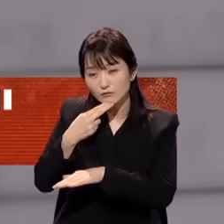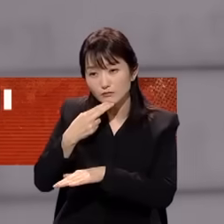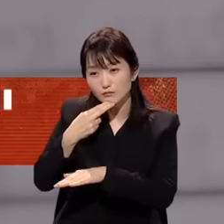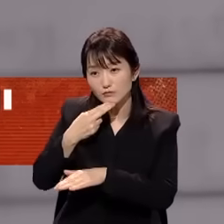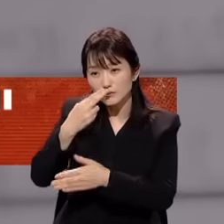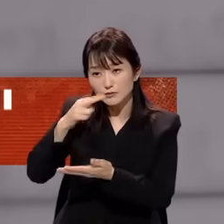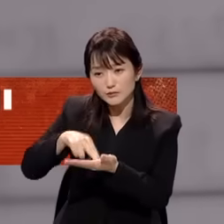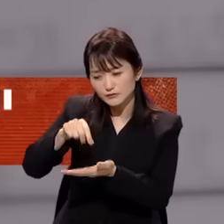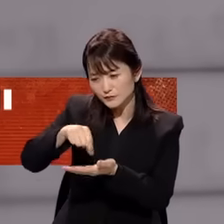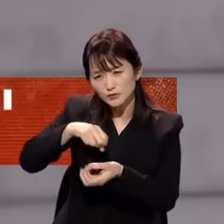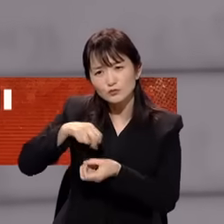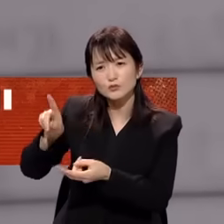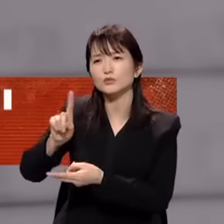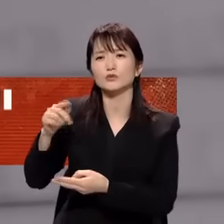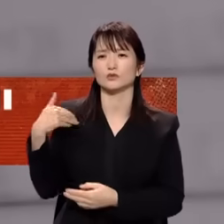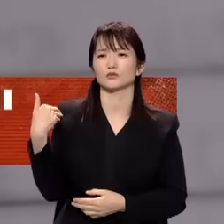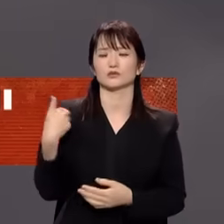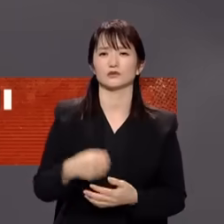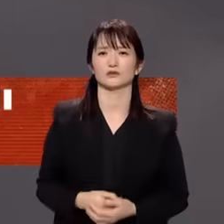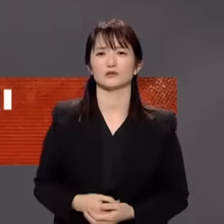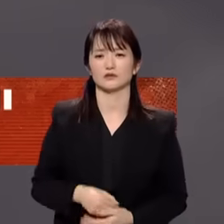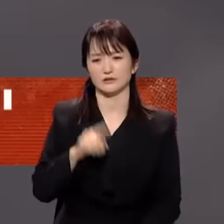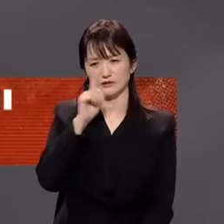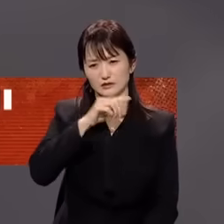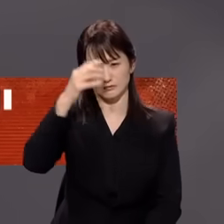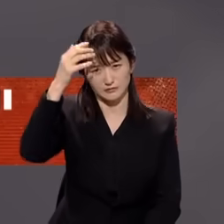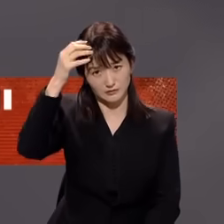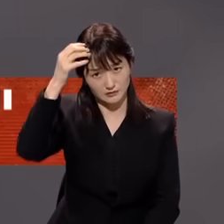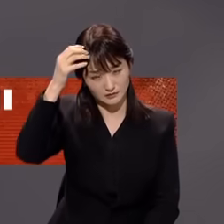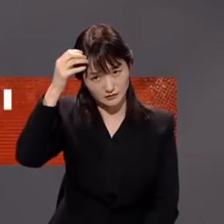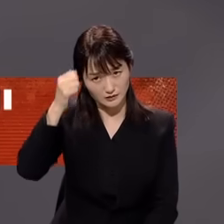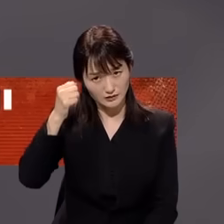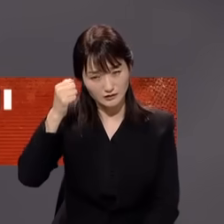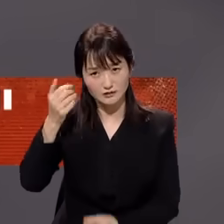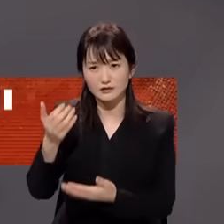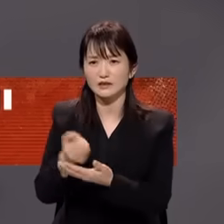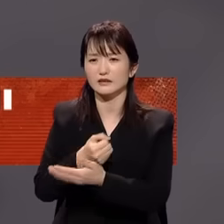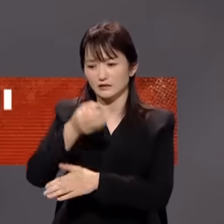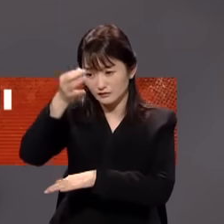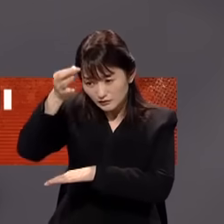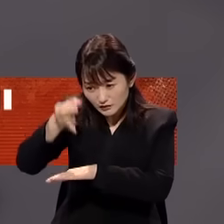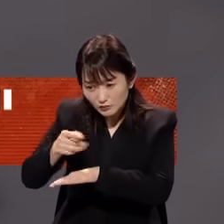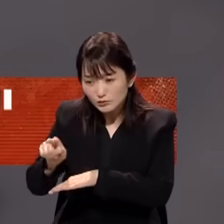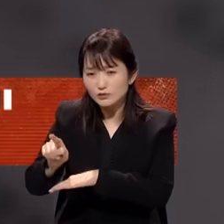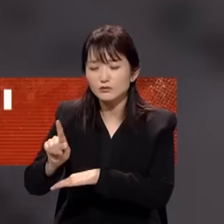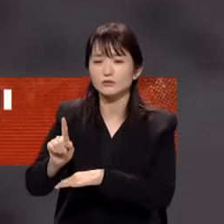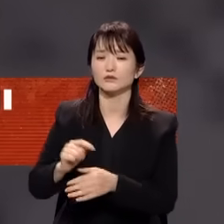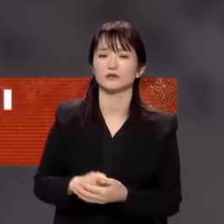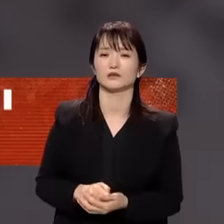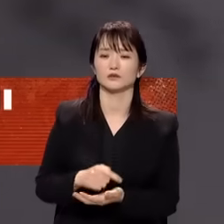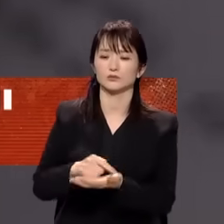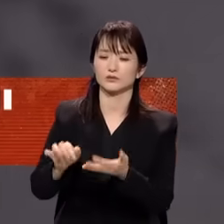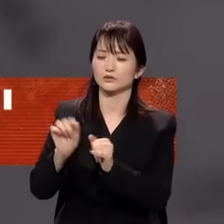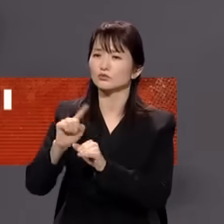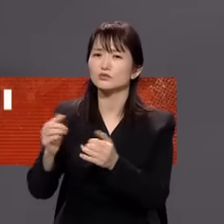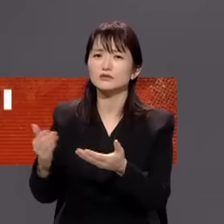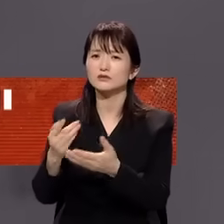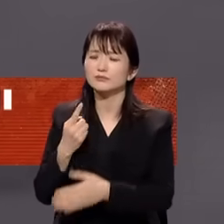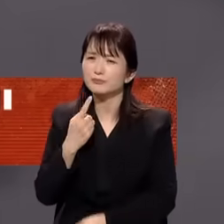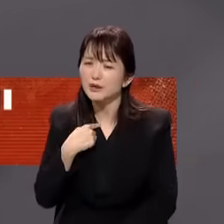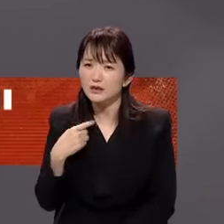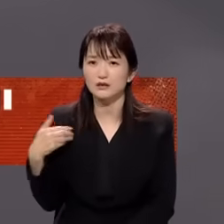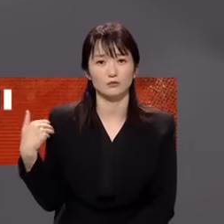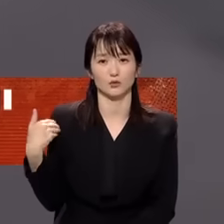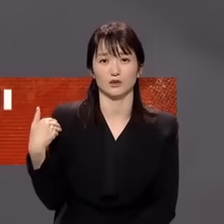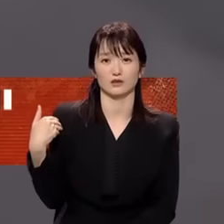모르겠지만 안 좋은 기억을 갖게 해서 죄송하다? 글쎄 저게 피해자가 어떤 일을 겪었는지 모르는 걸까요?